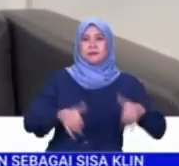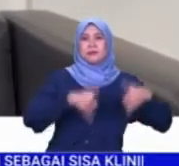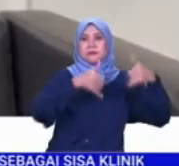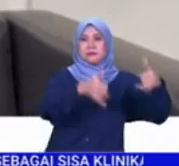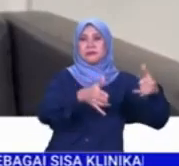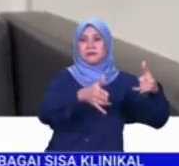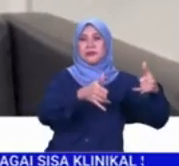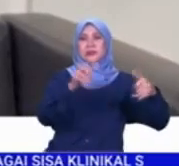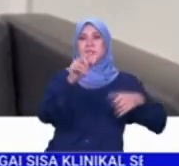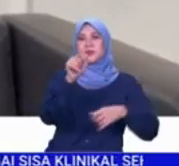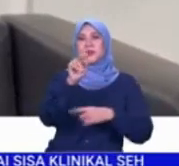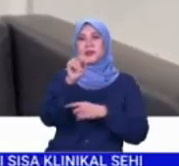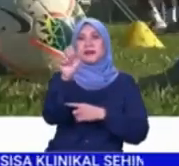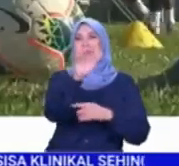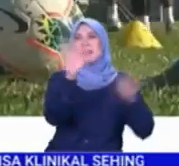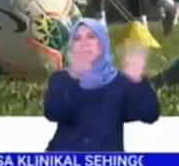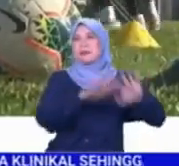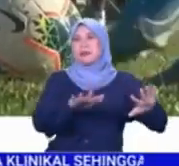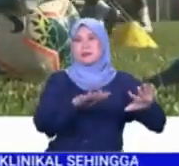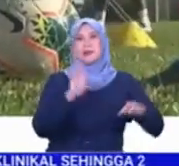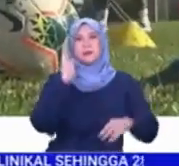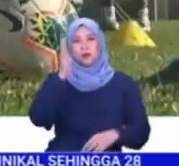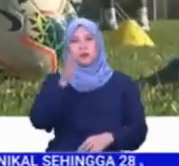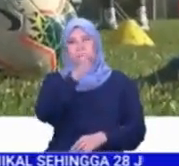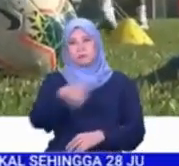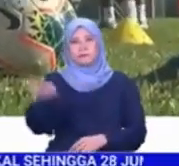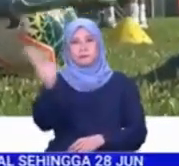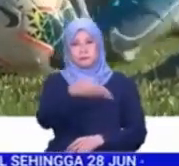ASEAN akan dibatalkanlah.